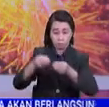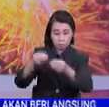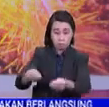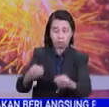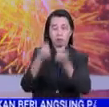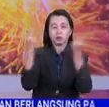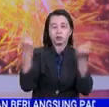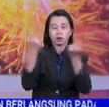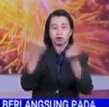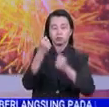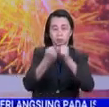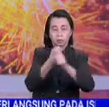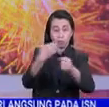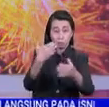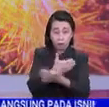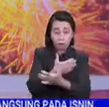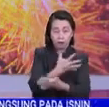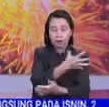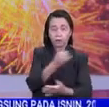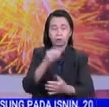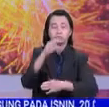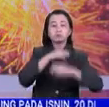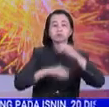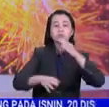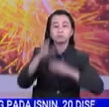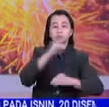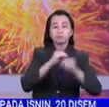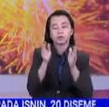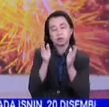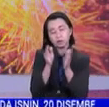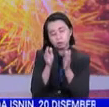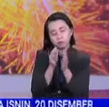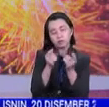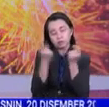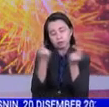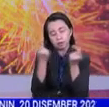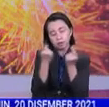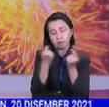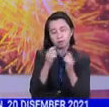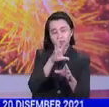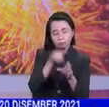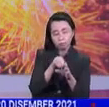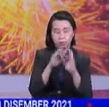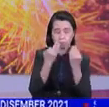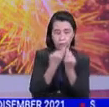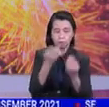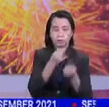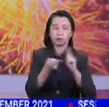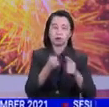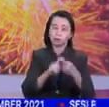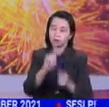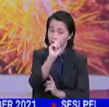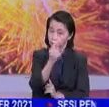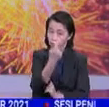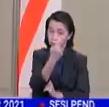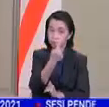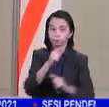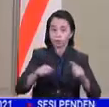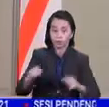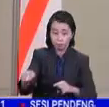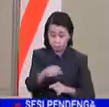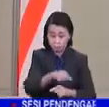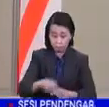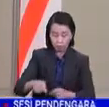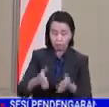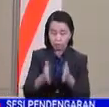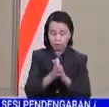untuk sambutan tahun baharu dan perayaan Krismas berskala kecil membabitkan keluarga dan rakan. Bagaimanapun, mereka